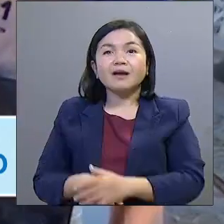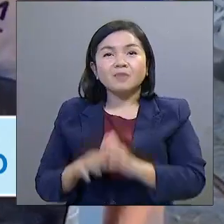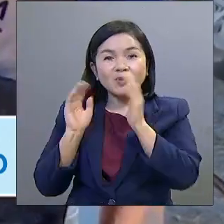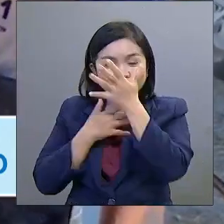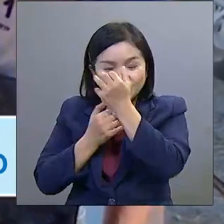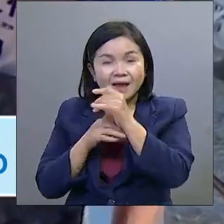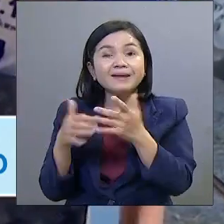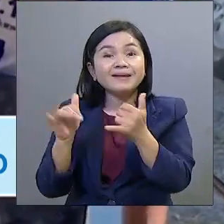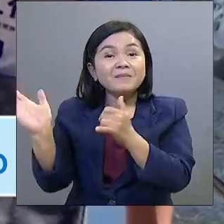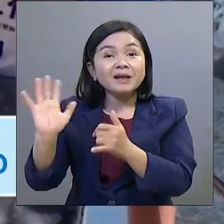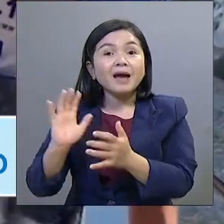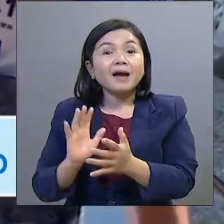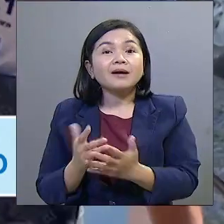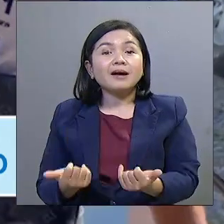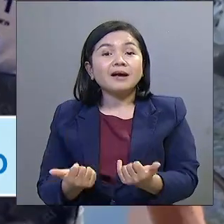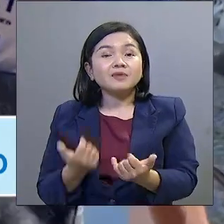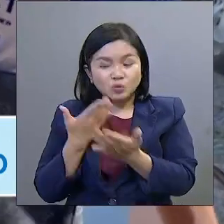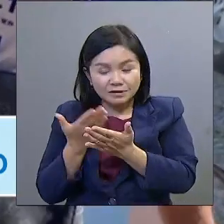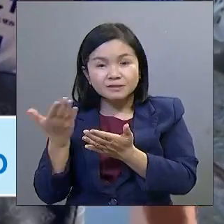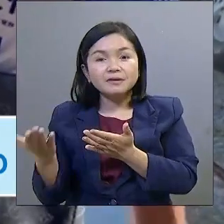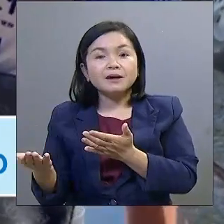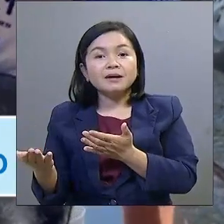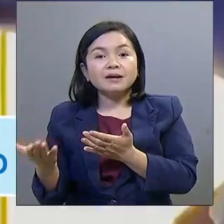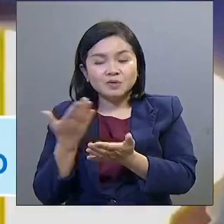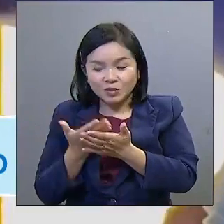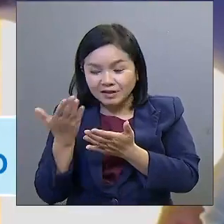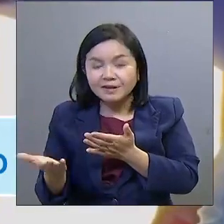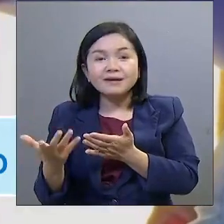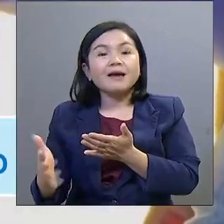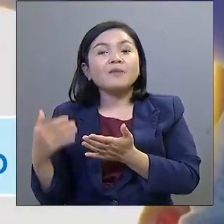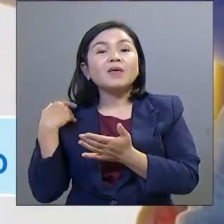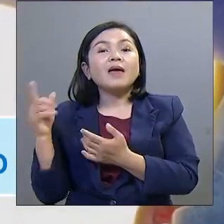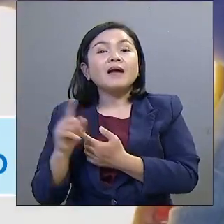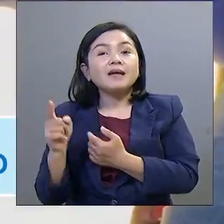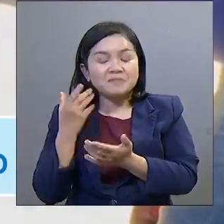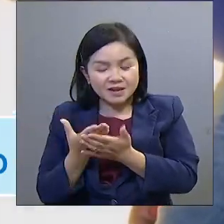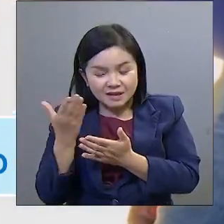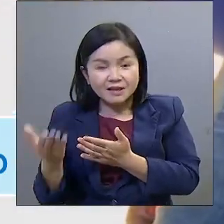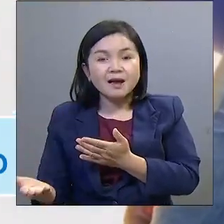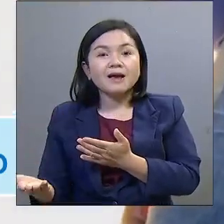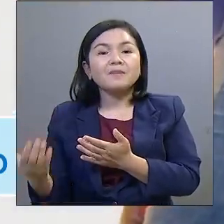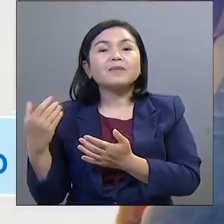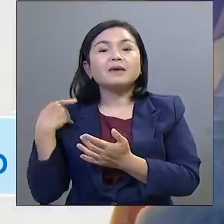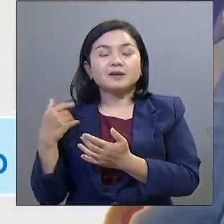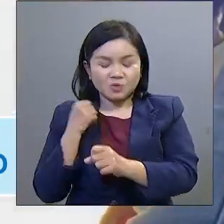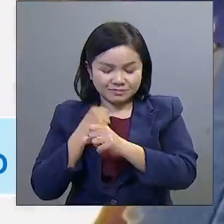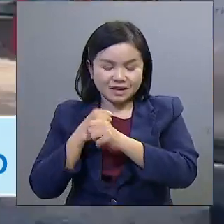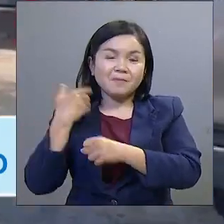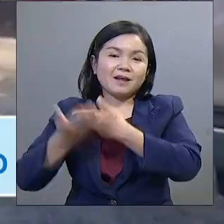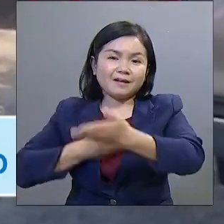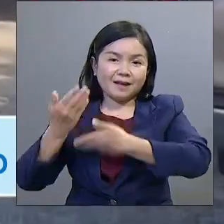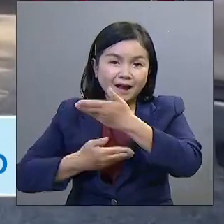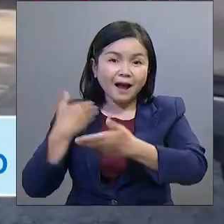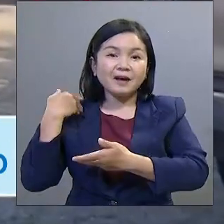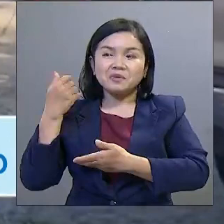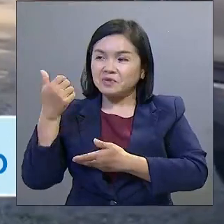าขอเล่นแล้วทีนี้ขอเล่นแล้วมันต้องซื้อแล้วนะเพราะว่าฉันไม่ได้เล่นแล้วเนี่ยเอาไปแบบนี้ซื้อไปไหมล่ะคุณธานีถามก็เลยต้องทำไปทำมาข